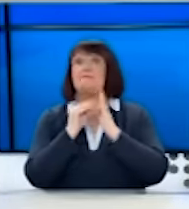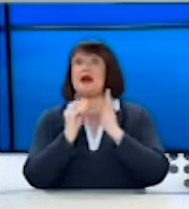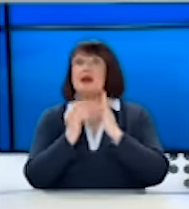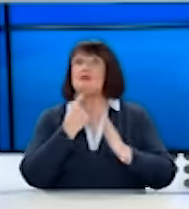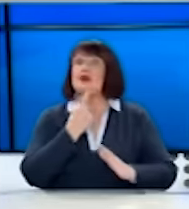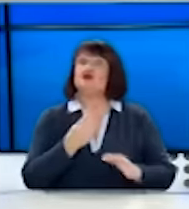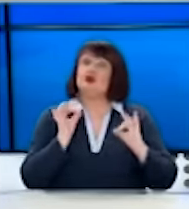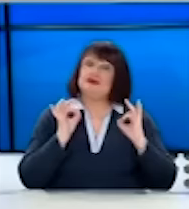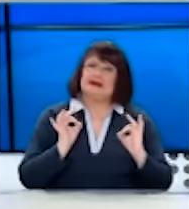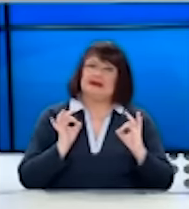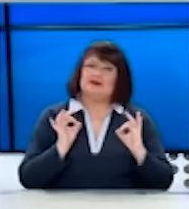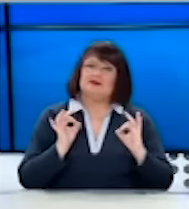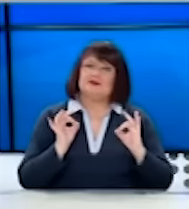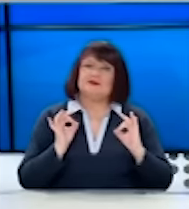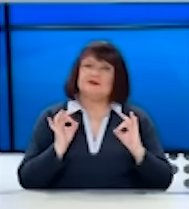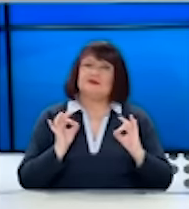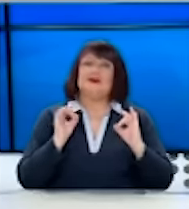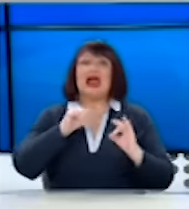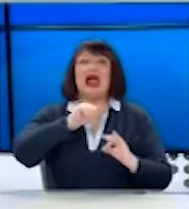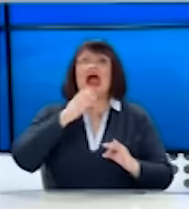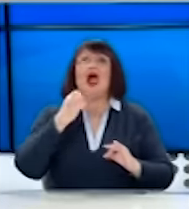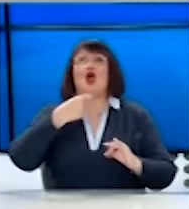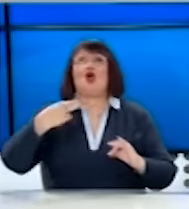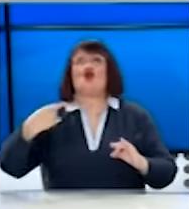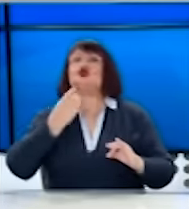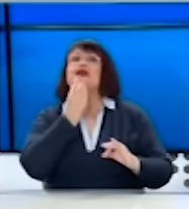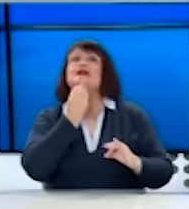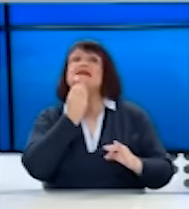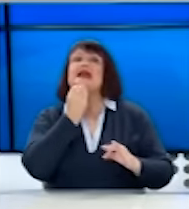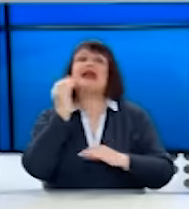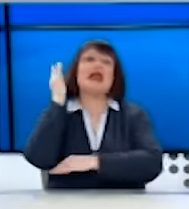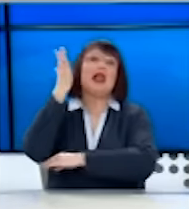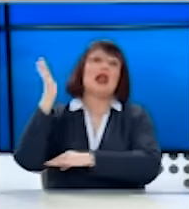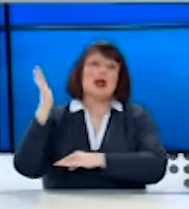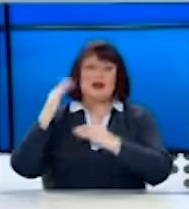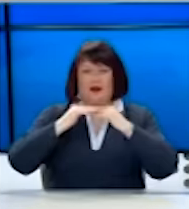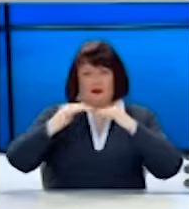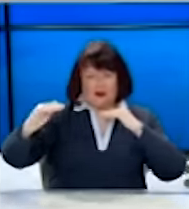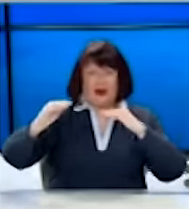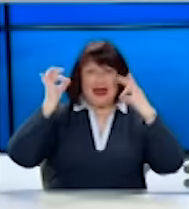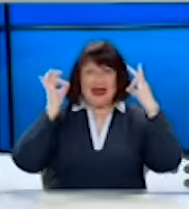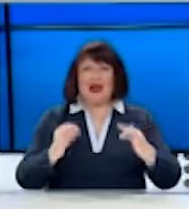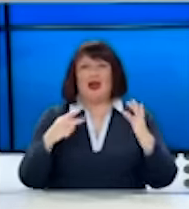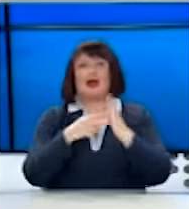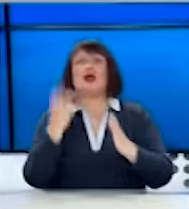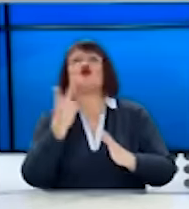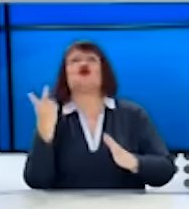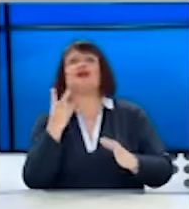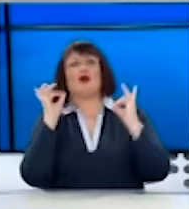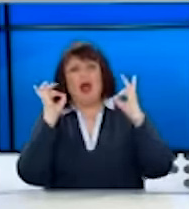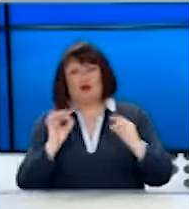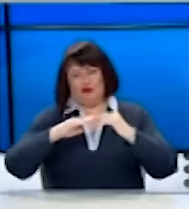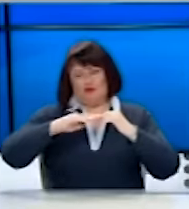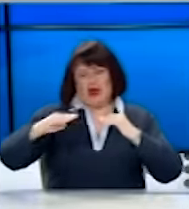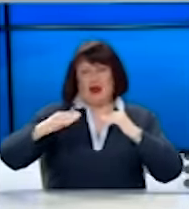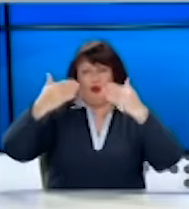παράδειγμα από την οριοθέτηση της ΑΟΣ μεταξύ Ισραήλ και Λιβάνου το 2022.